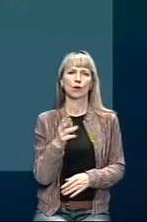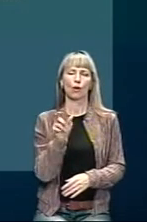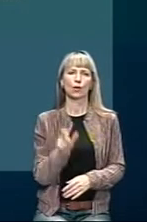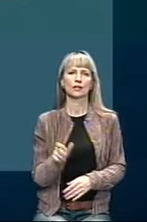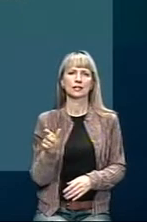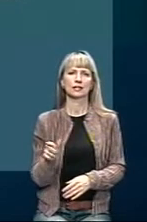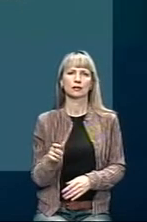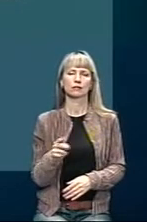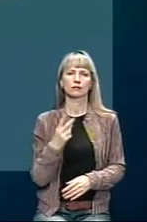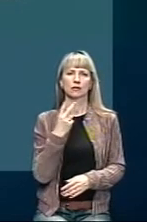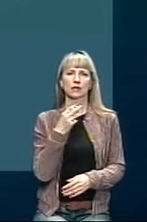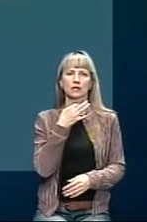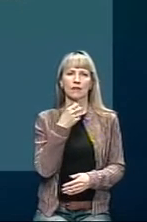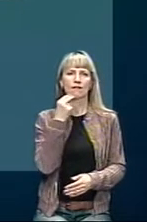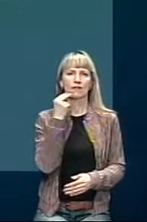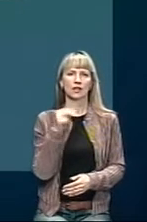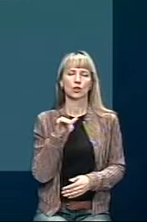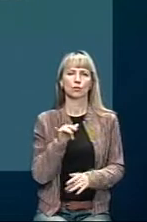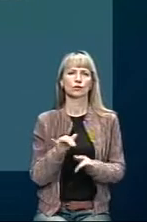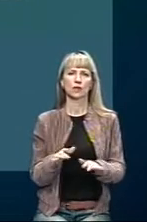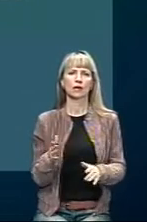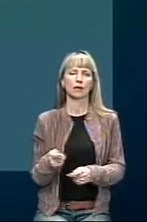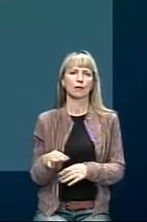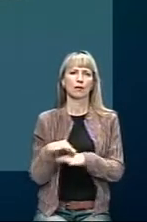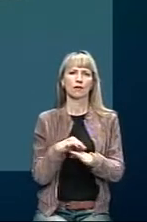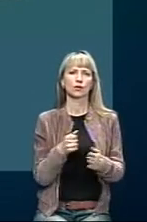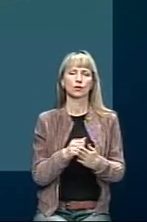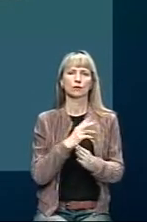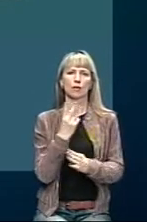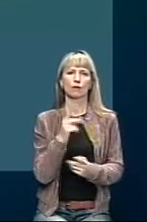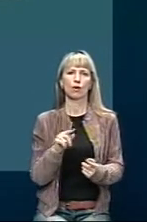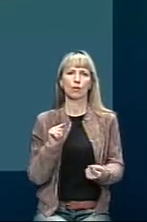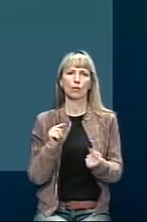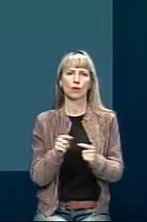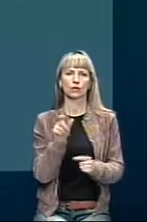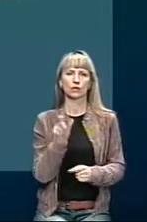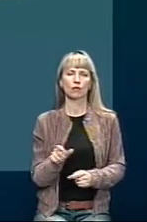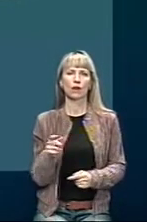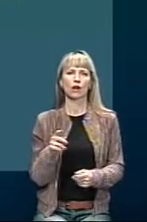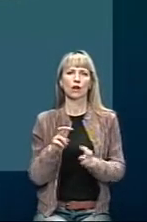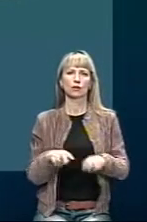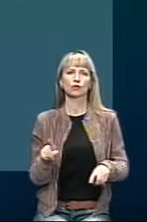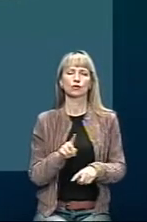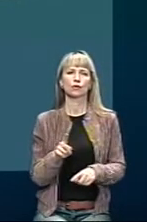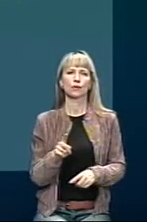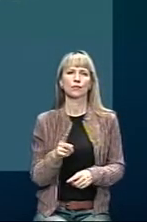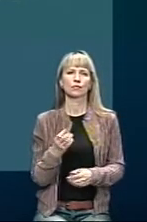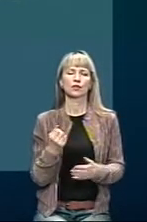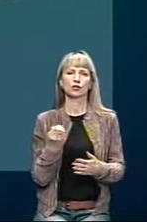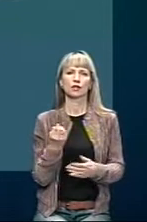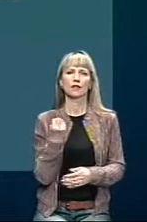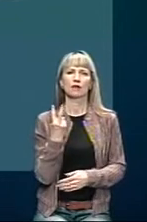осіб визнали винними у діях, які призвели до смерті двох протестувальників. Розслідування щодо ще